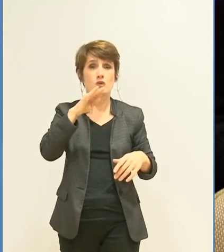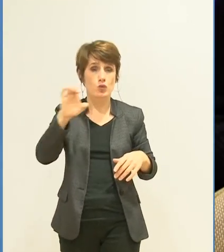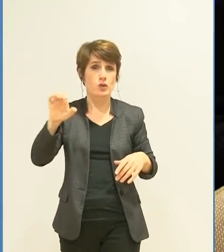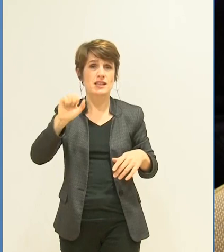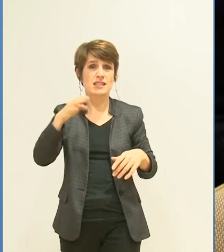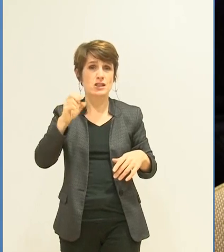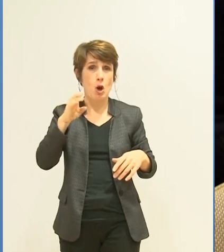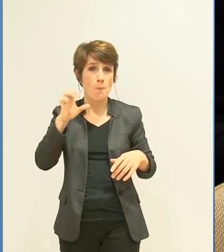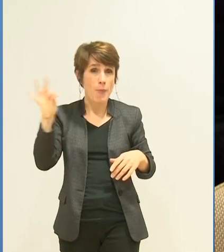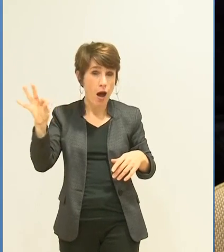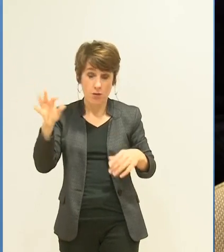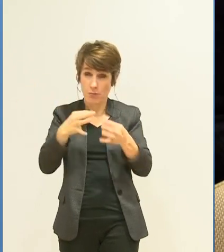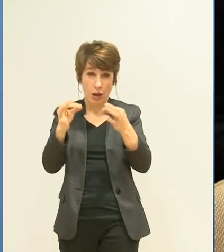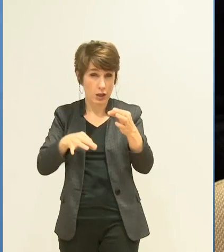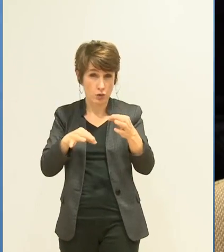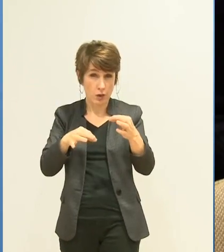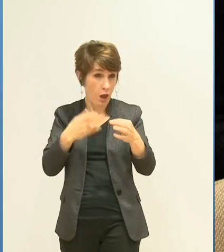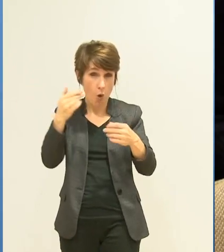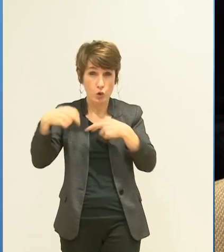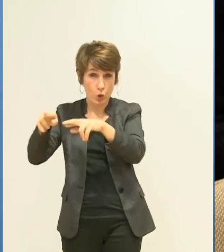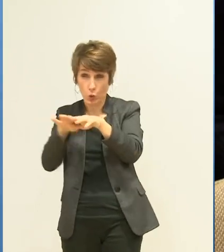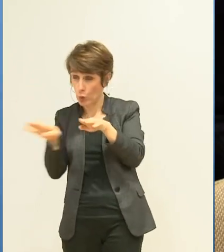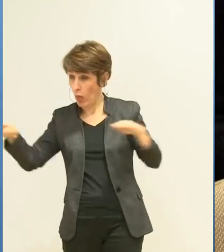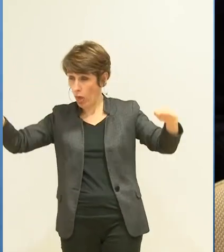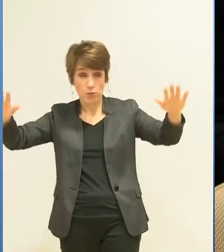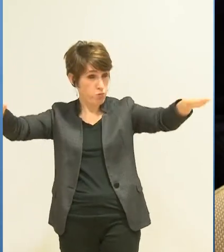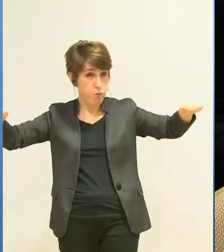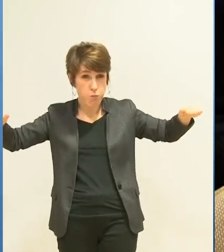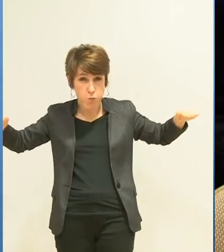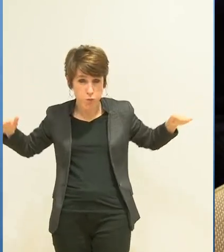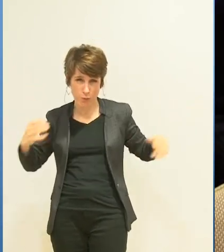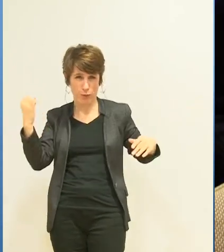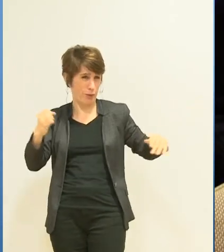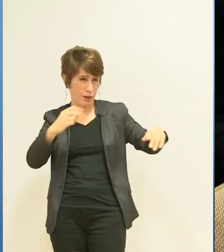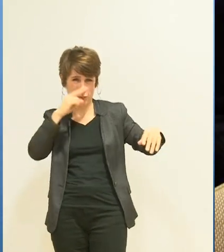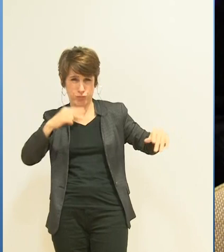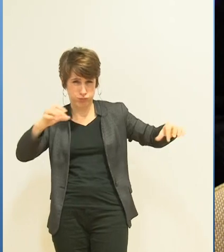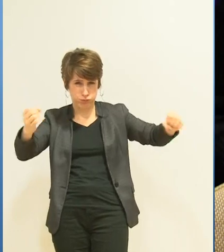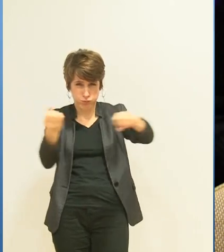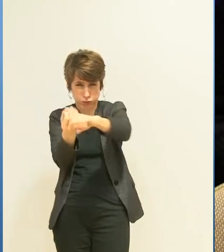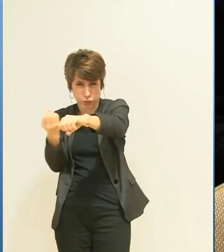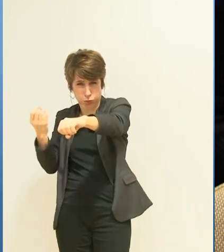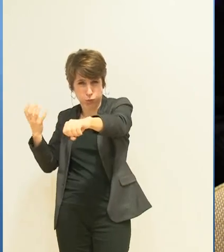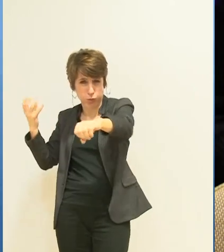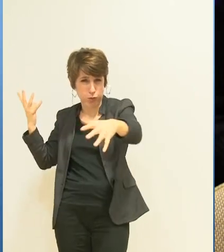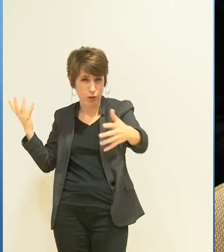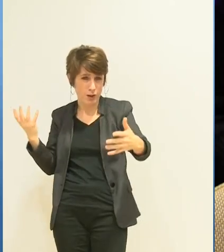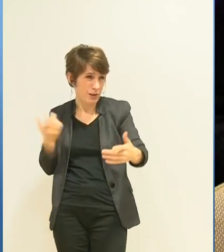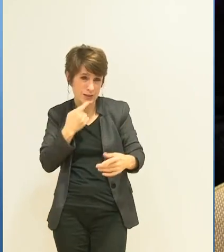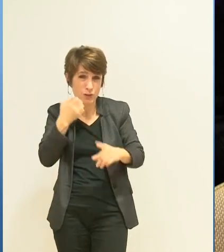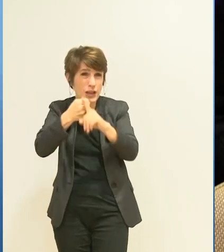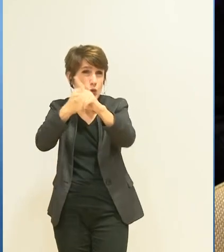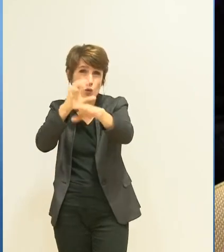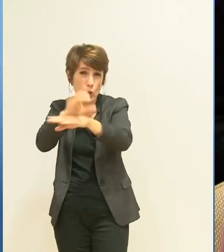qui ne sont pas destinées à recevoir une telle affluence la congestion de ces axes majeurs ou secondaire rend la lutte contre la pollution